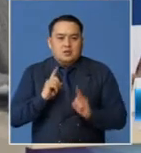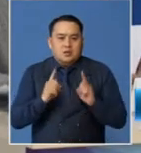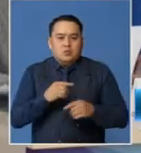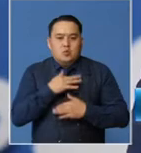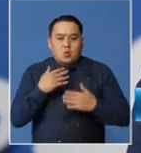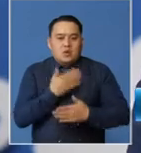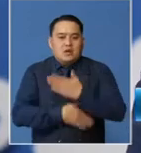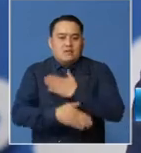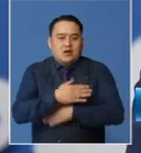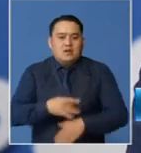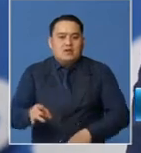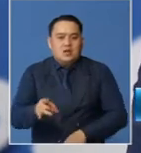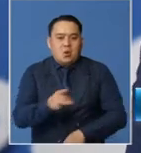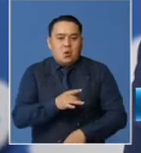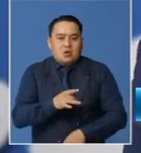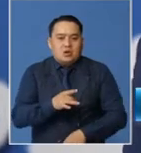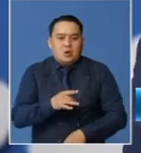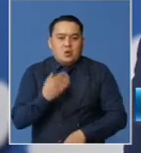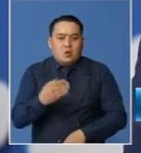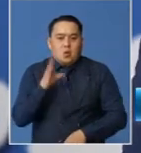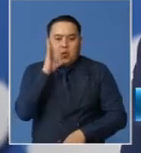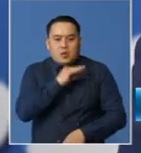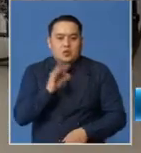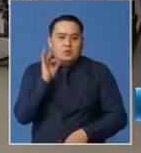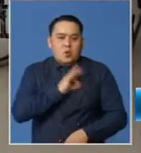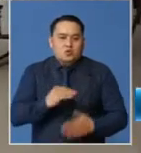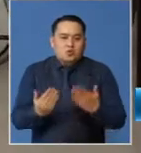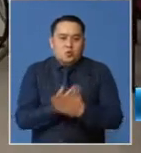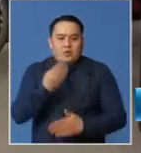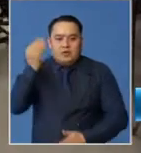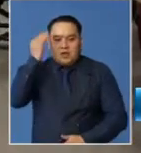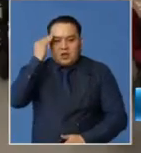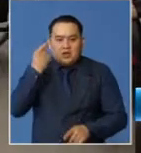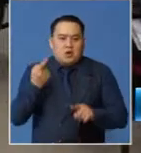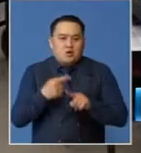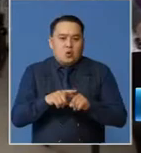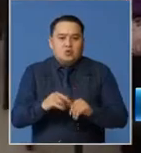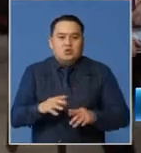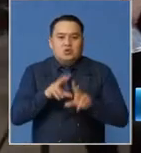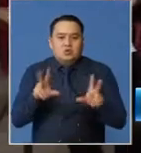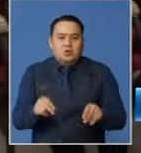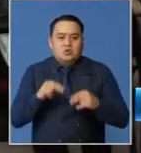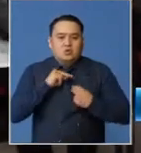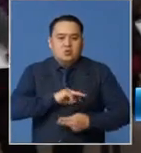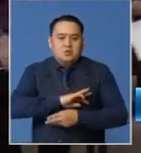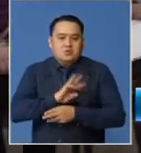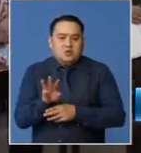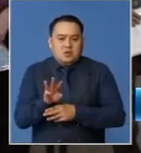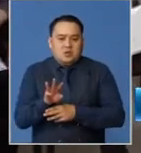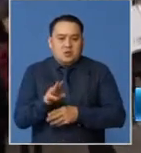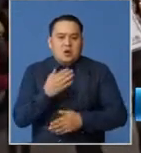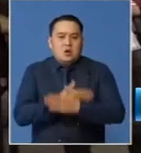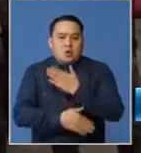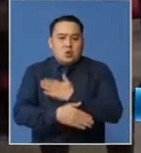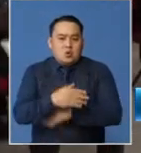множество инвалидов региона. Как считают они, умение пользоваться новыми технологиями увеличит их шансы в трудоустройстве. Люди с